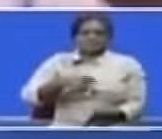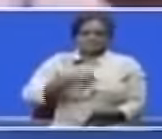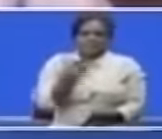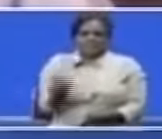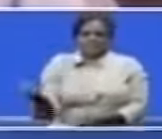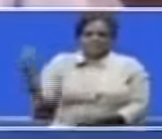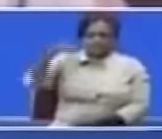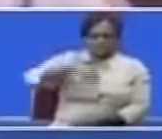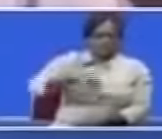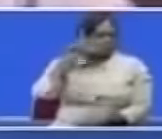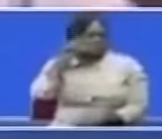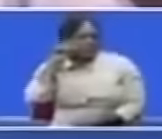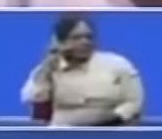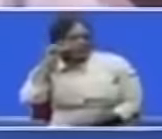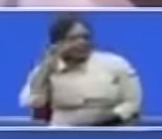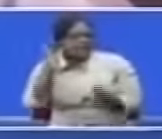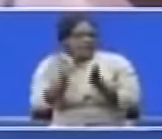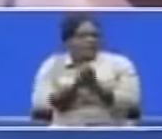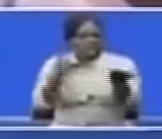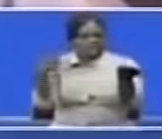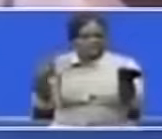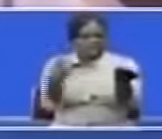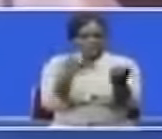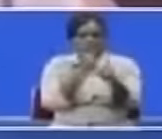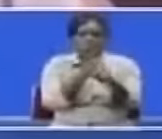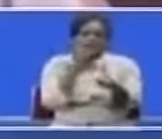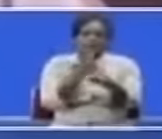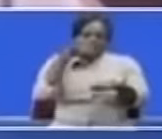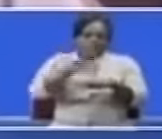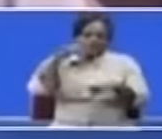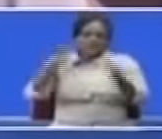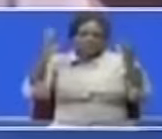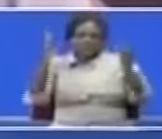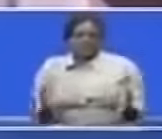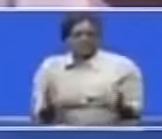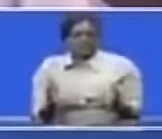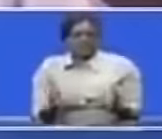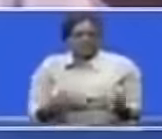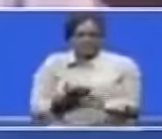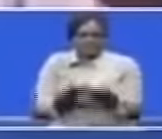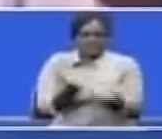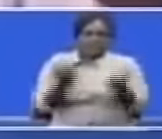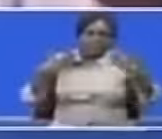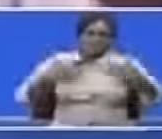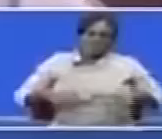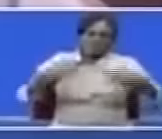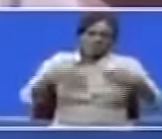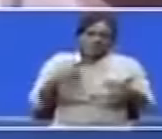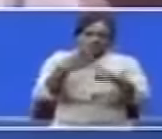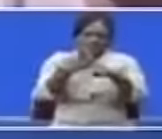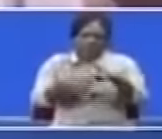watalii wanaosafiri kati ya Mombasa na Kwale huathiriwa pakubwa. Wafanyi biashara